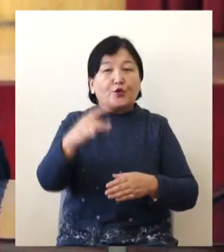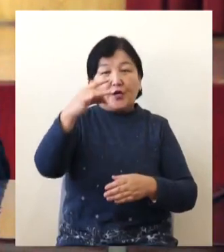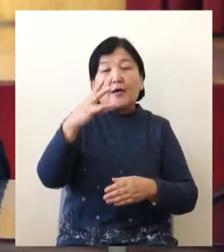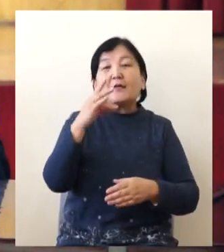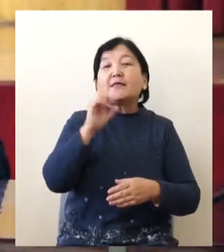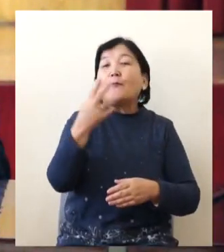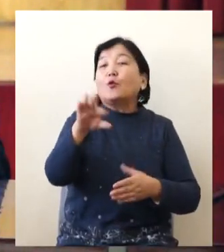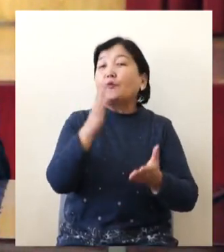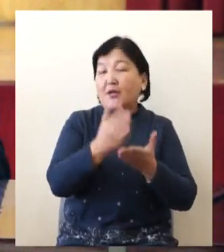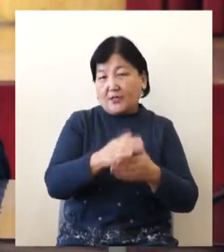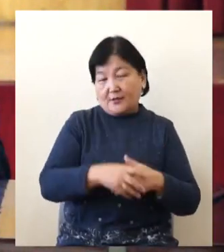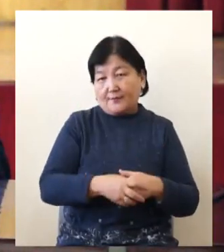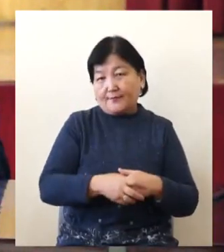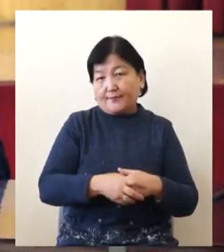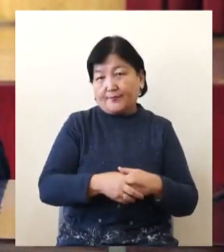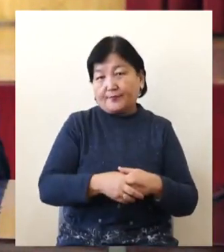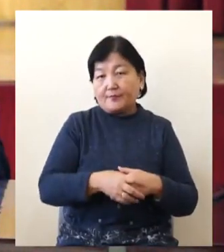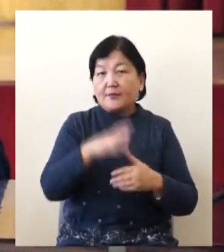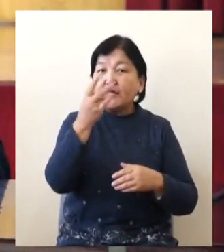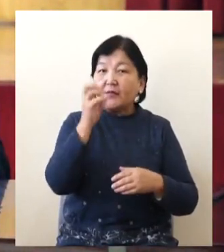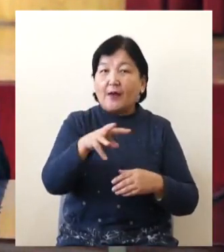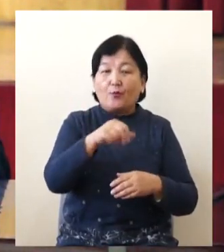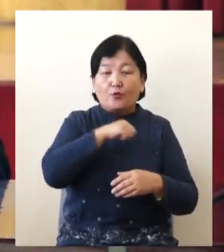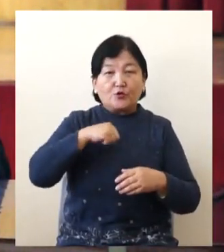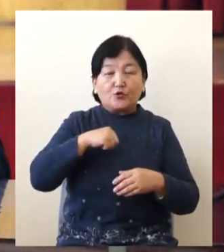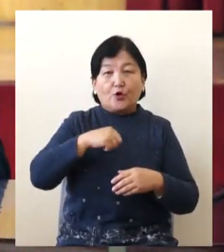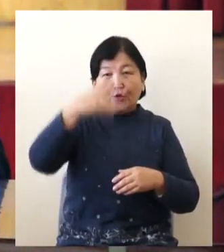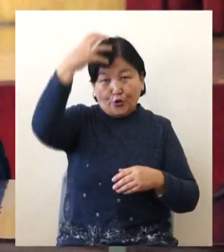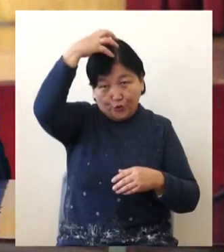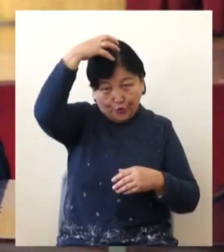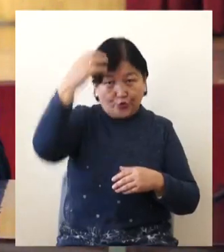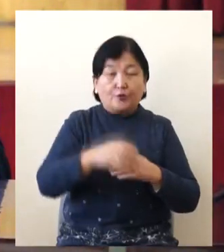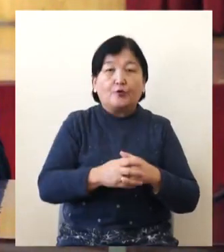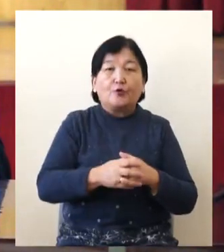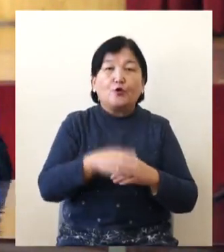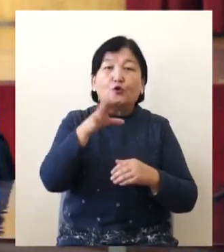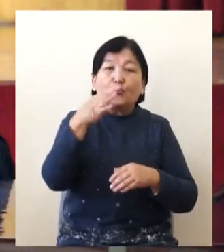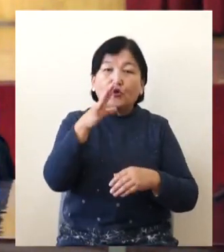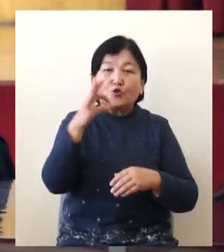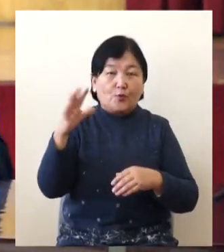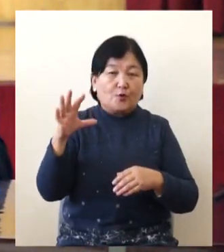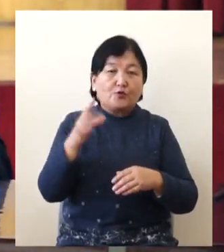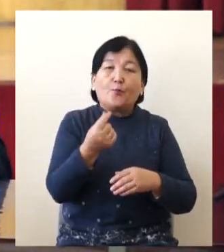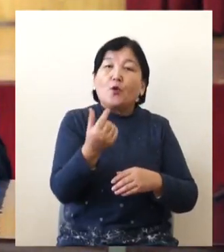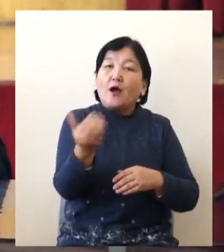Улс төрийн намууд төсвөөс мөнгө авдаг мөртлөө ялангуяа төрийн эрхэнд байгаа их хурлд